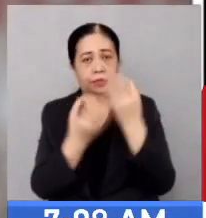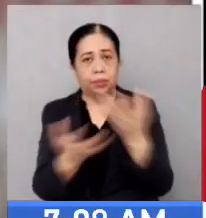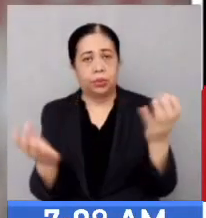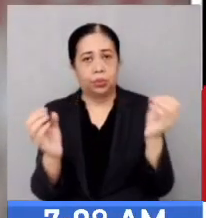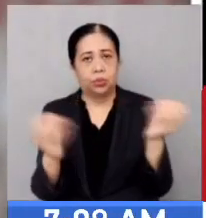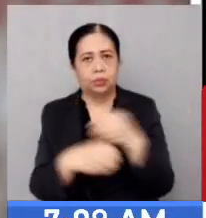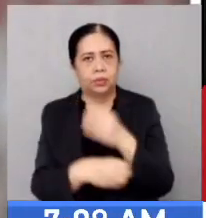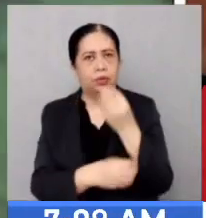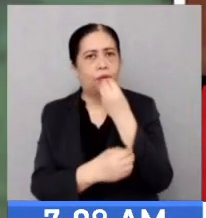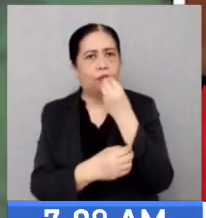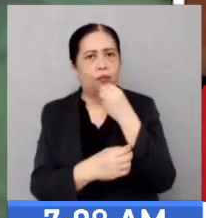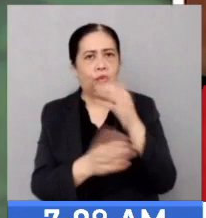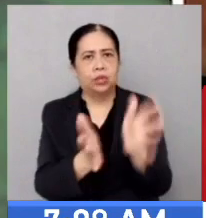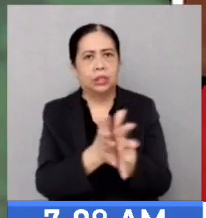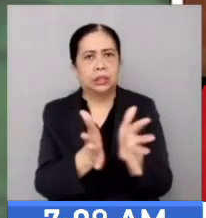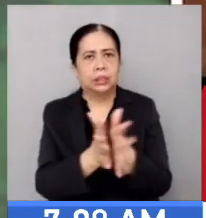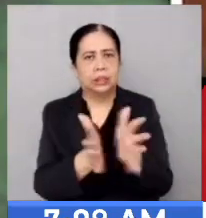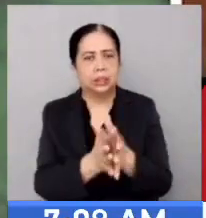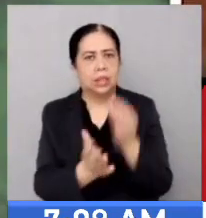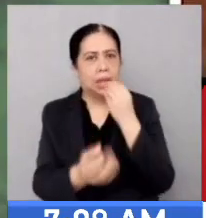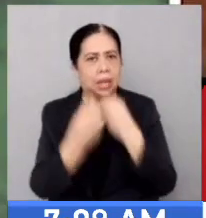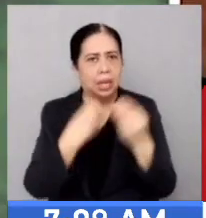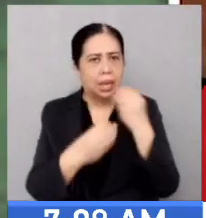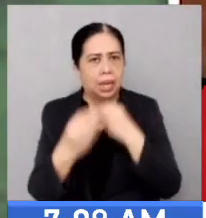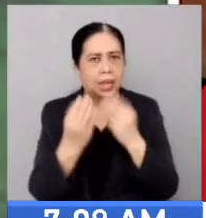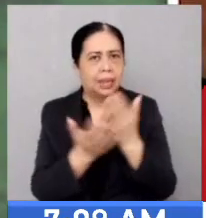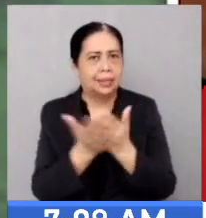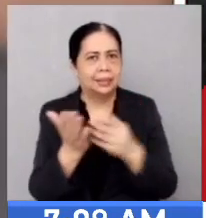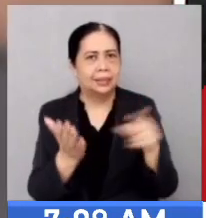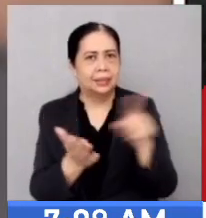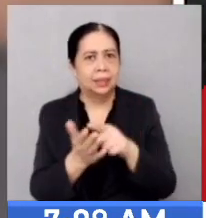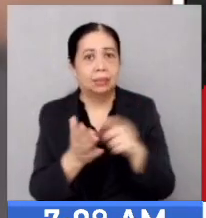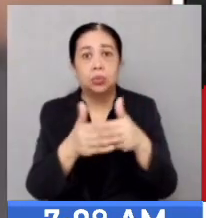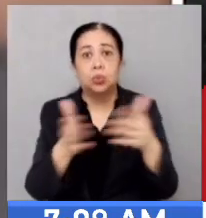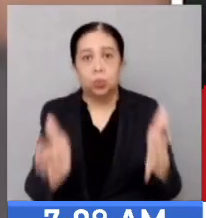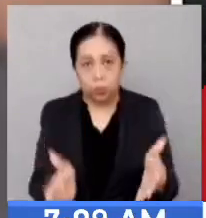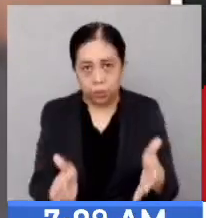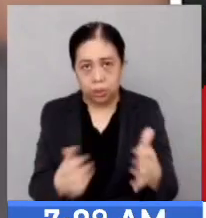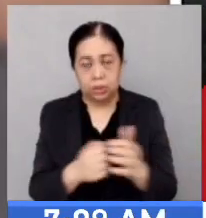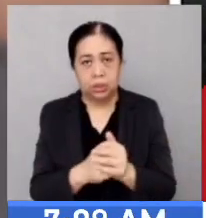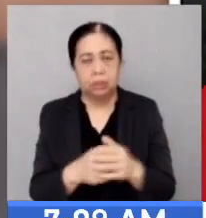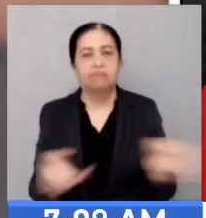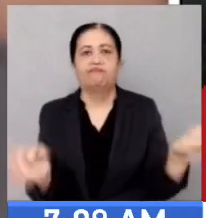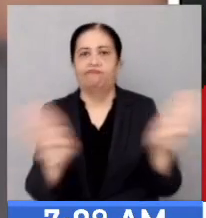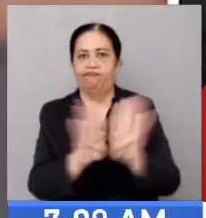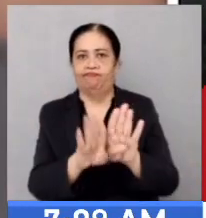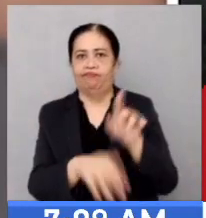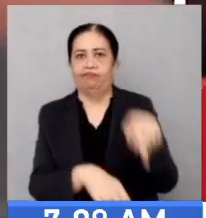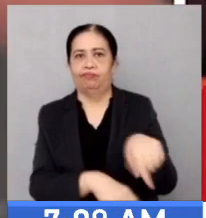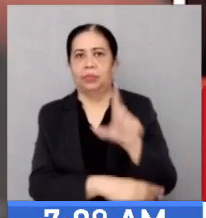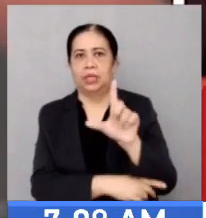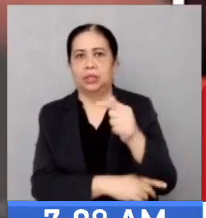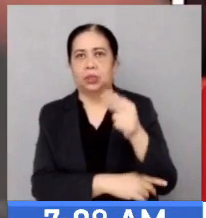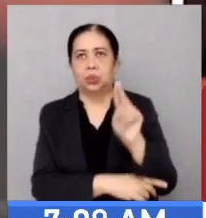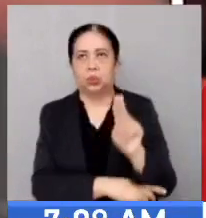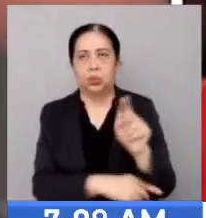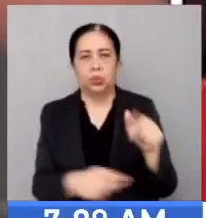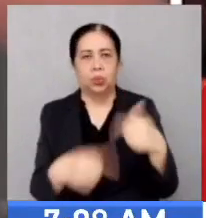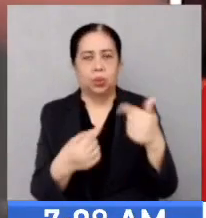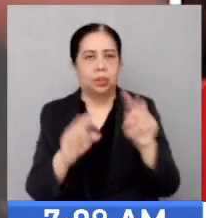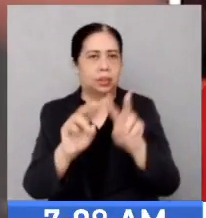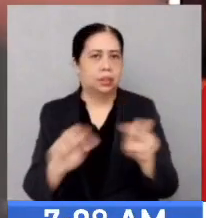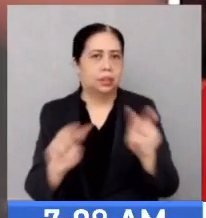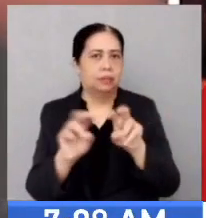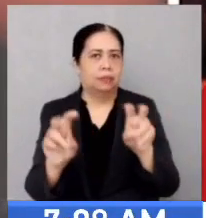stall ang kinainan ng mga biktima, ang ilan ay mga estudyante. Ipinasara na muna ito ng LGU ng Taguig habang iniimbestigahan ang